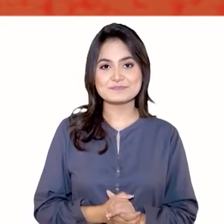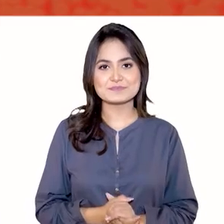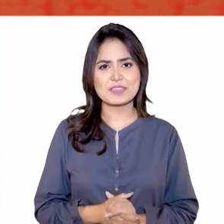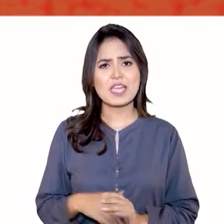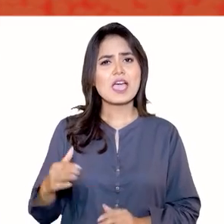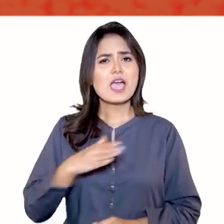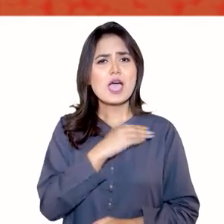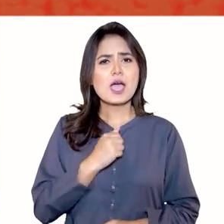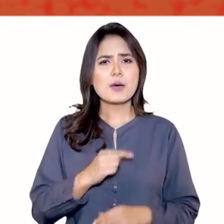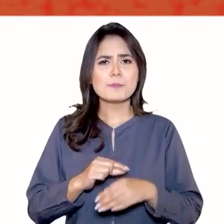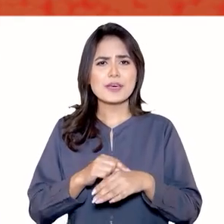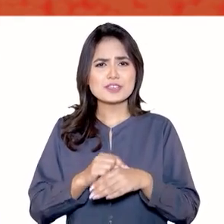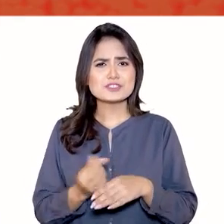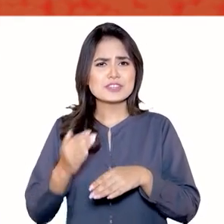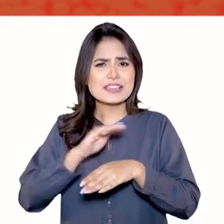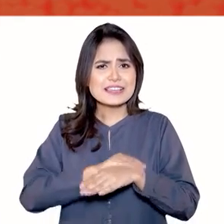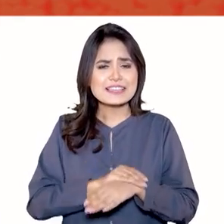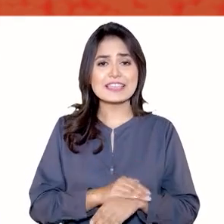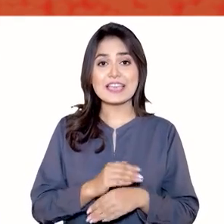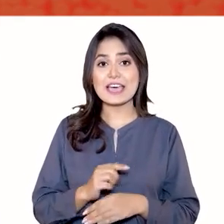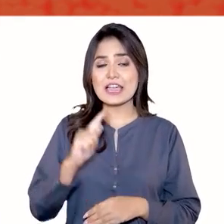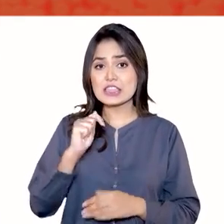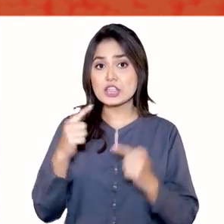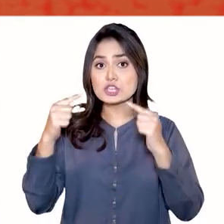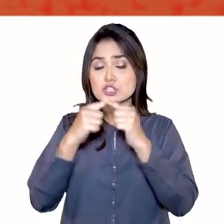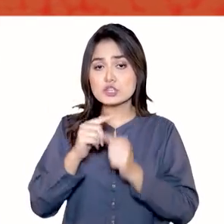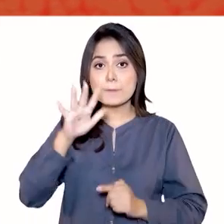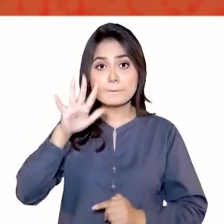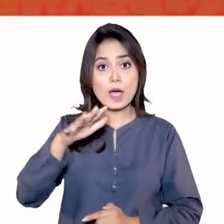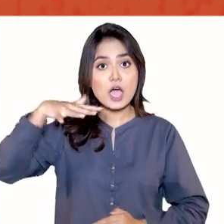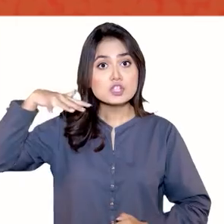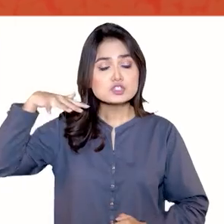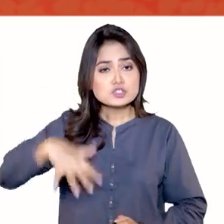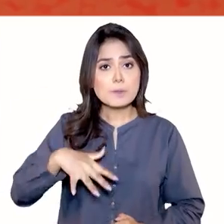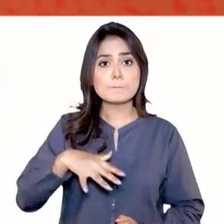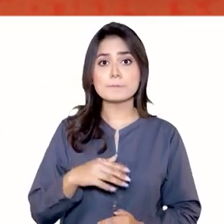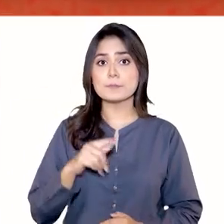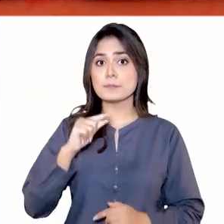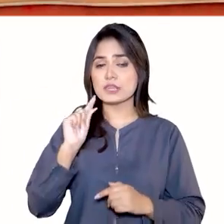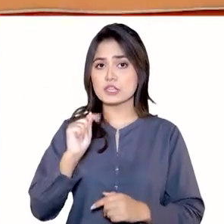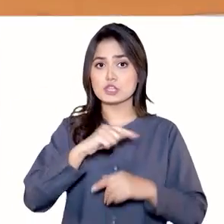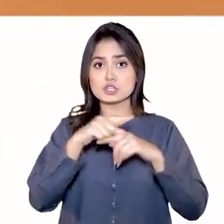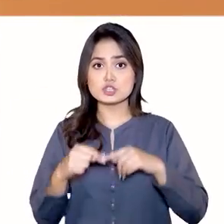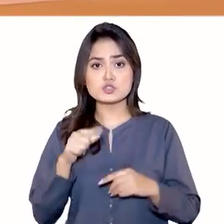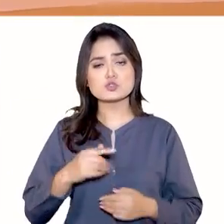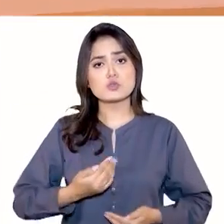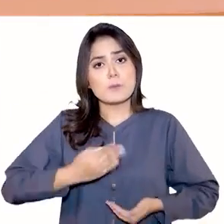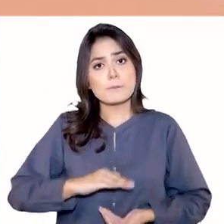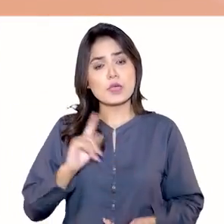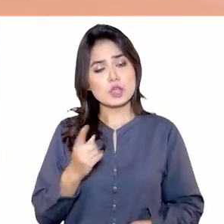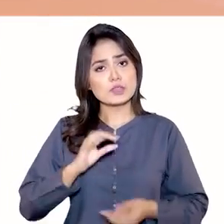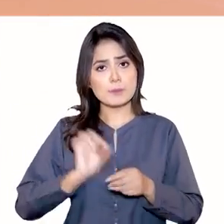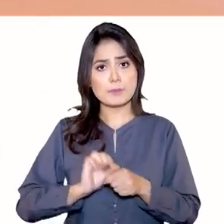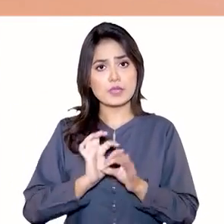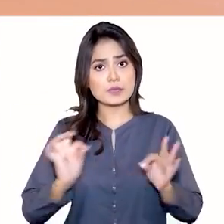हमारी जिल्द के कनेक्टिव टिश्यू की तह में तकरीबन 5 मिलियन फॉलिकल्स होते हैं। ये दौरान हमल इंसानी पैदाइश से पहले ही बनते हैं।